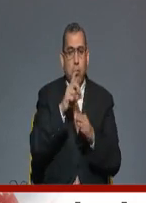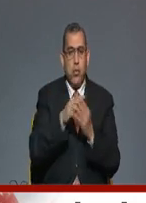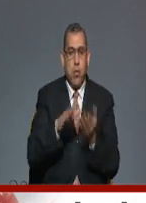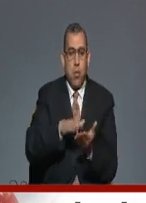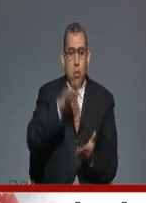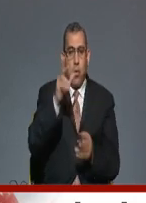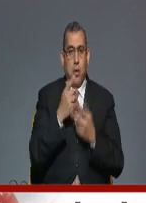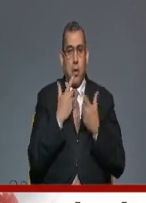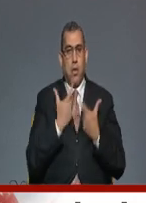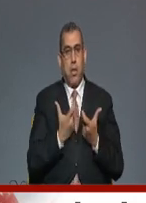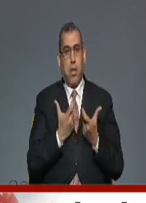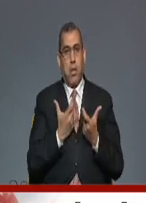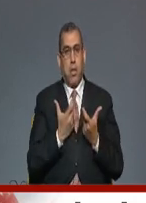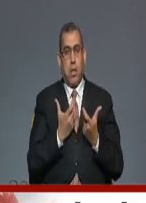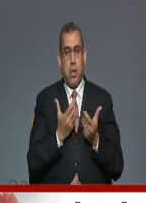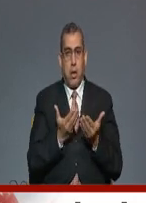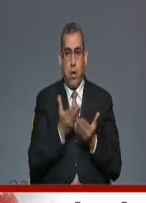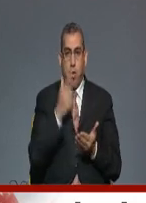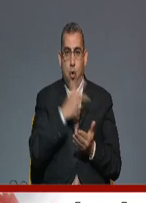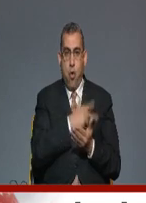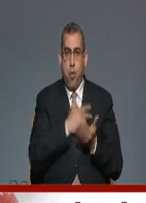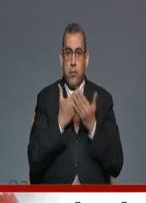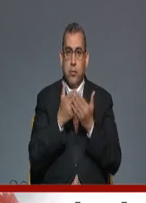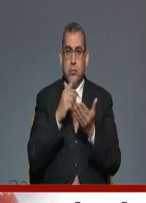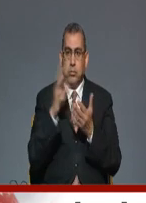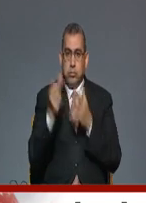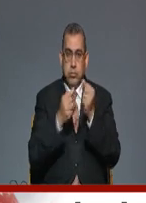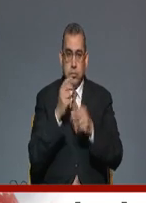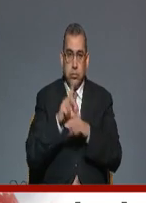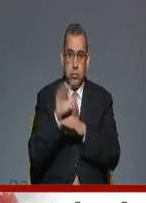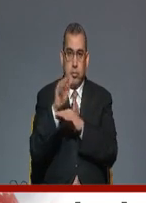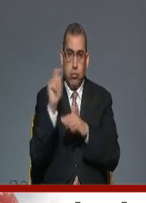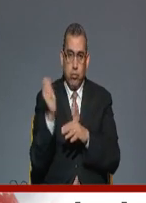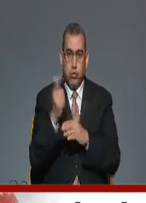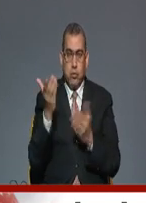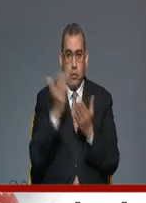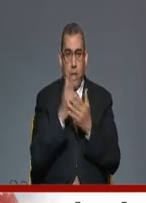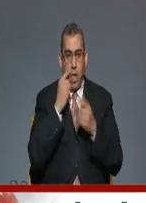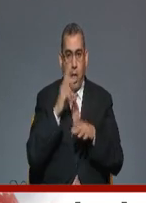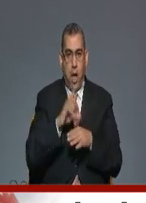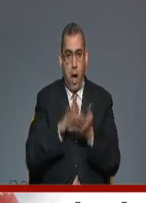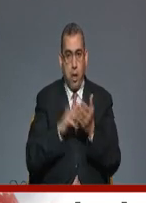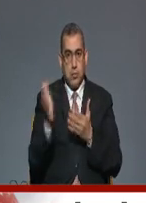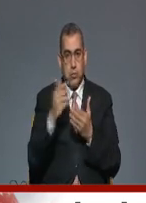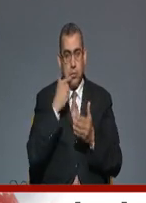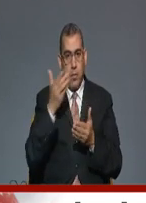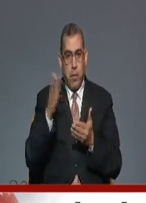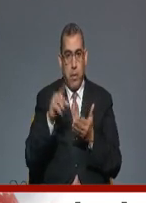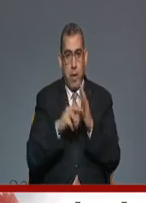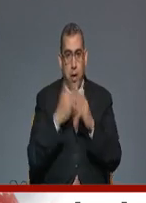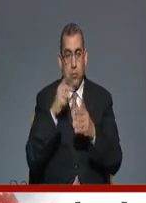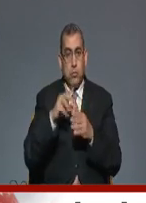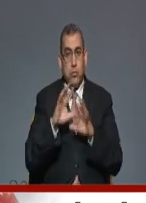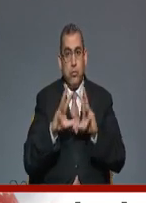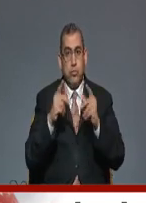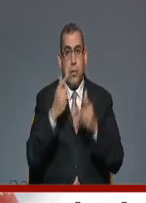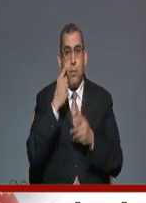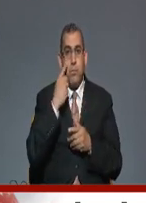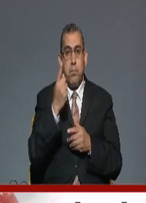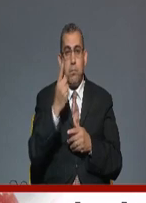ودورها اللي الدوله بقى لها دلوقتي 3-4 سنين شغاله فيه، ان هي انا في تقديري يعني مش بس